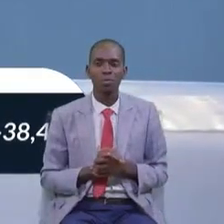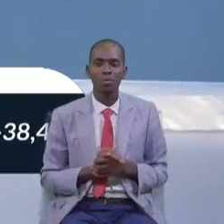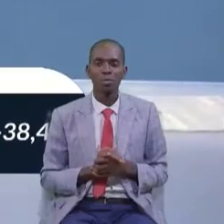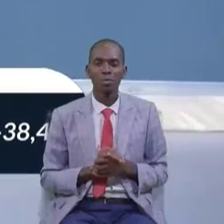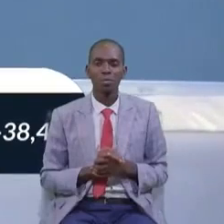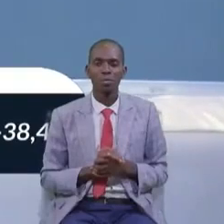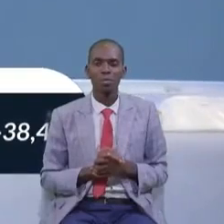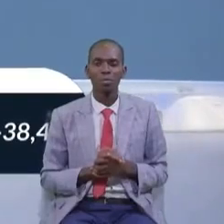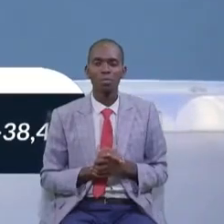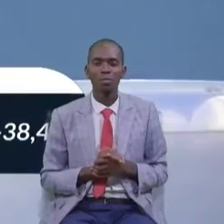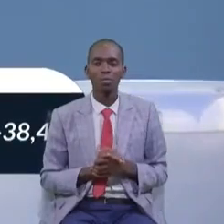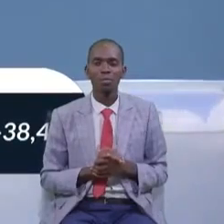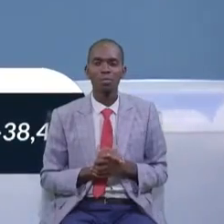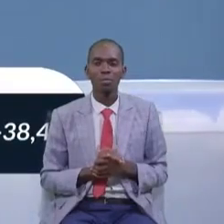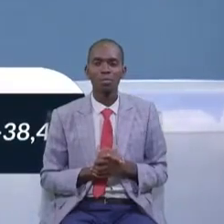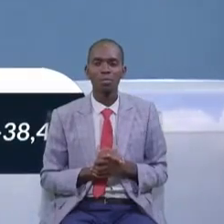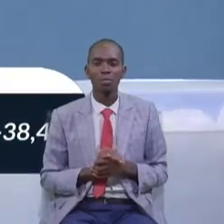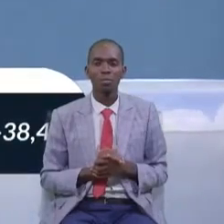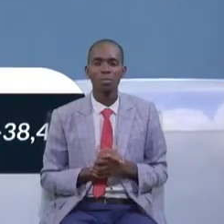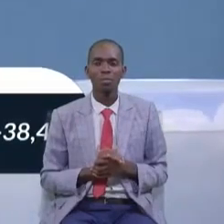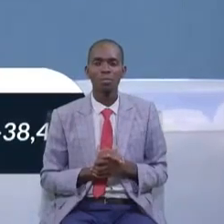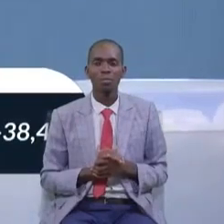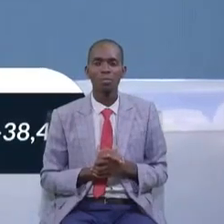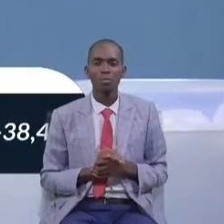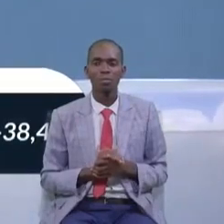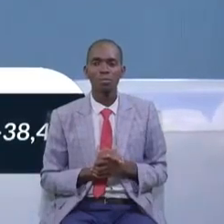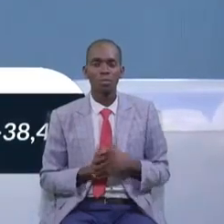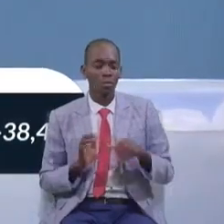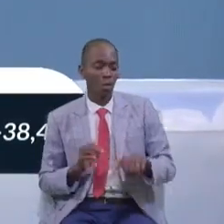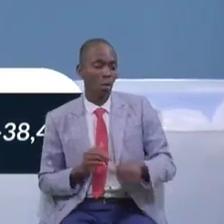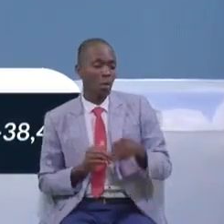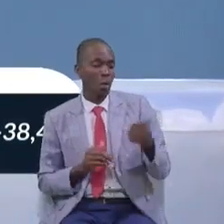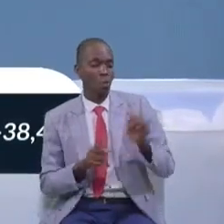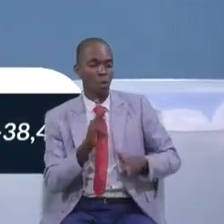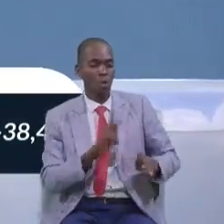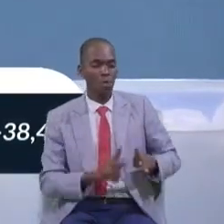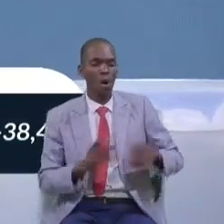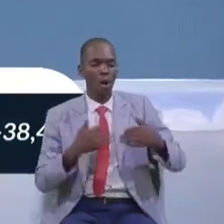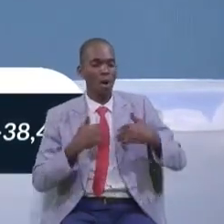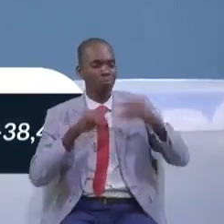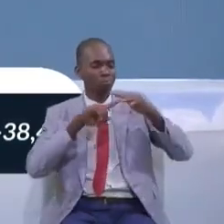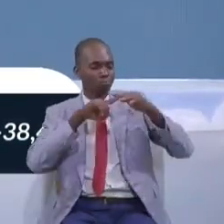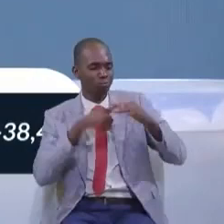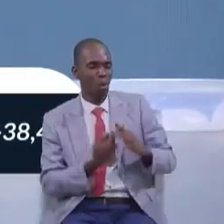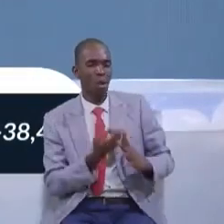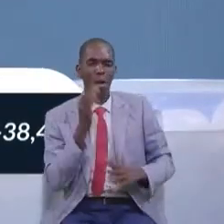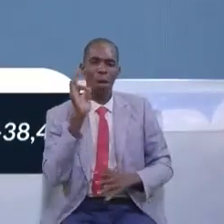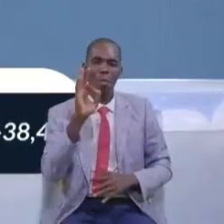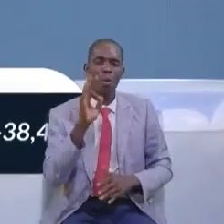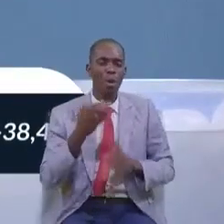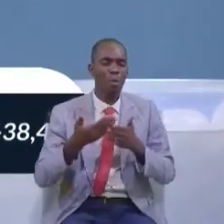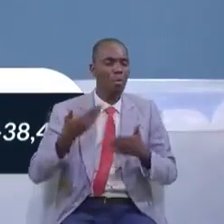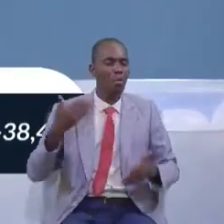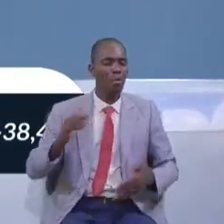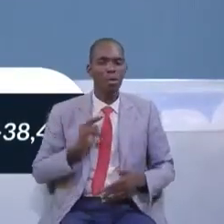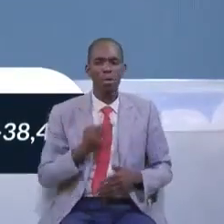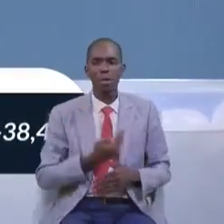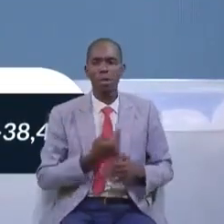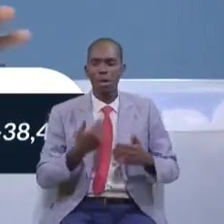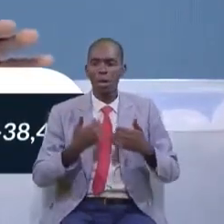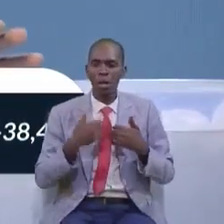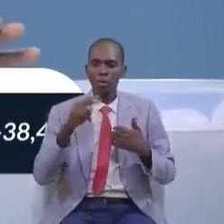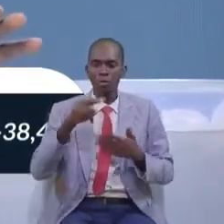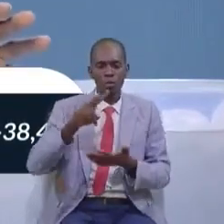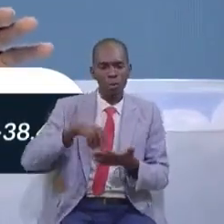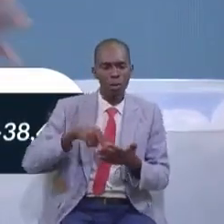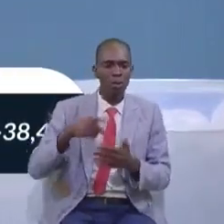అట్టి ఆత్మల కోసమే మనల్ని కోరుతున్నారు. Others started before us. అవన్నీ కూడా మనకు ముందే ఆరంభించబడ్డాయి. Have you read the history